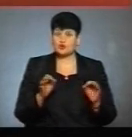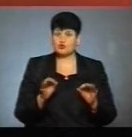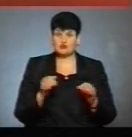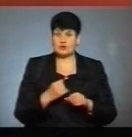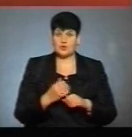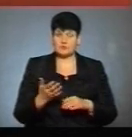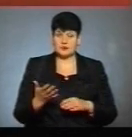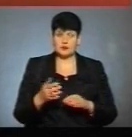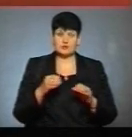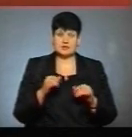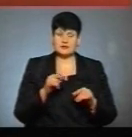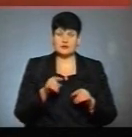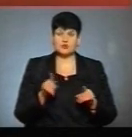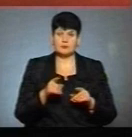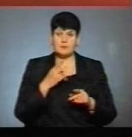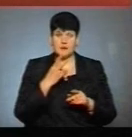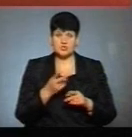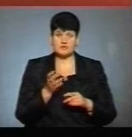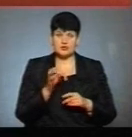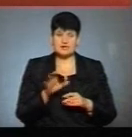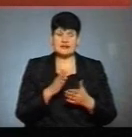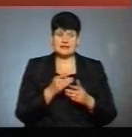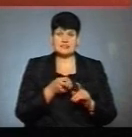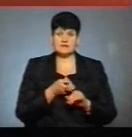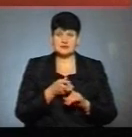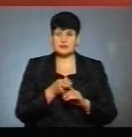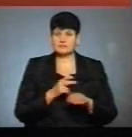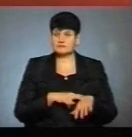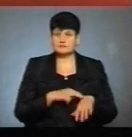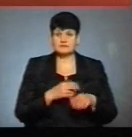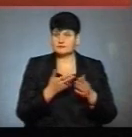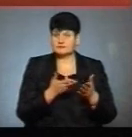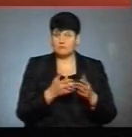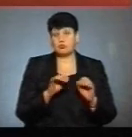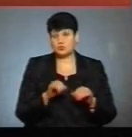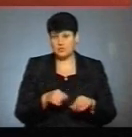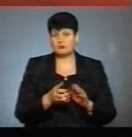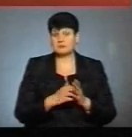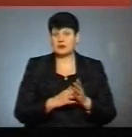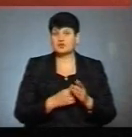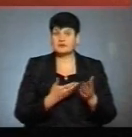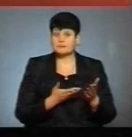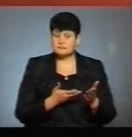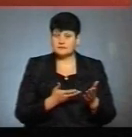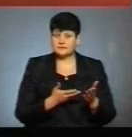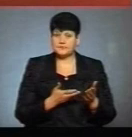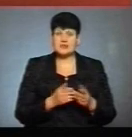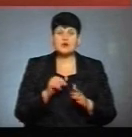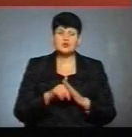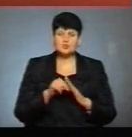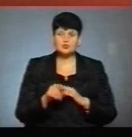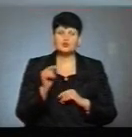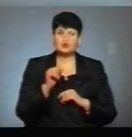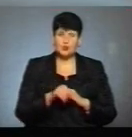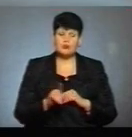робилось? Можливо, через те, що ми бачили в сюжеті, що є зв'язки в правоохоронних органах. Можливо, через це. Суть заключається в